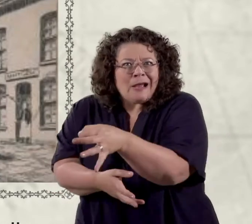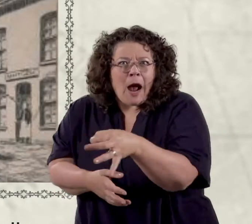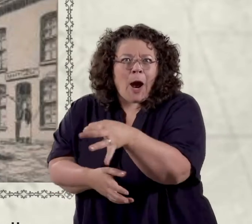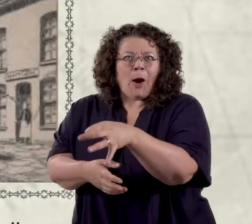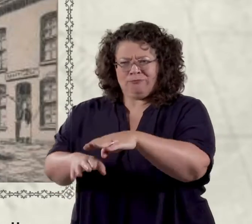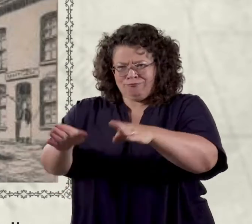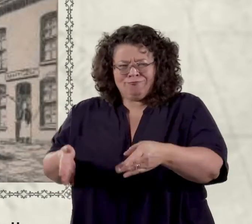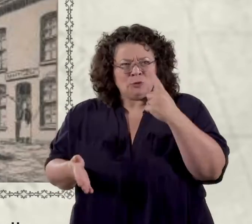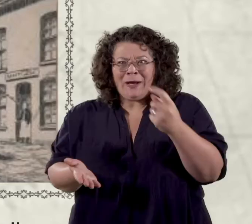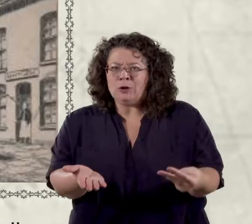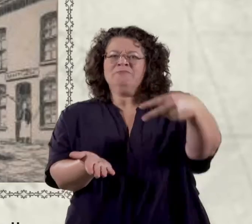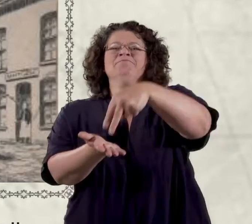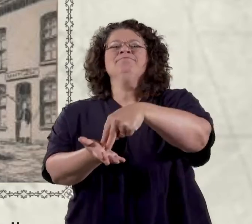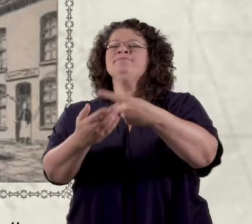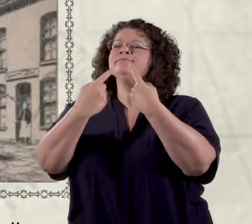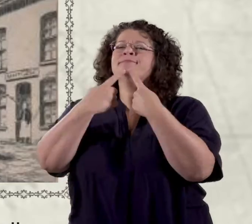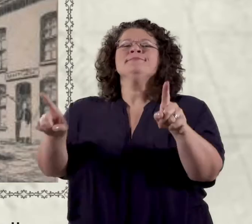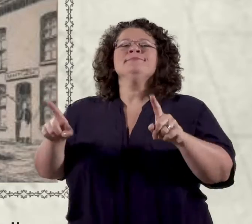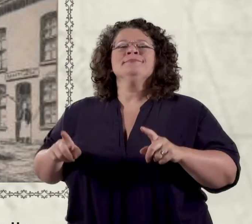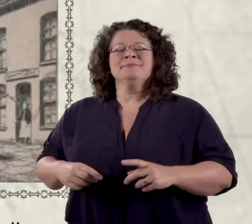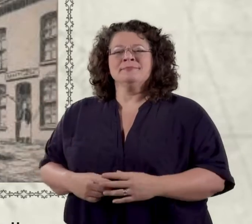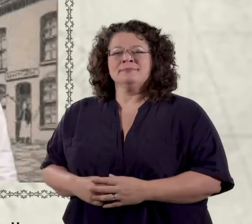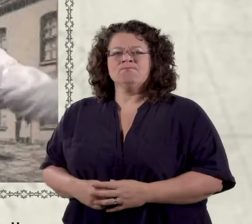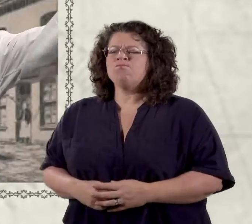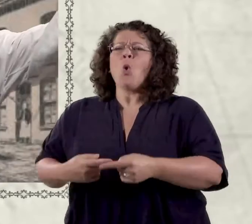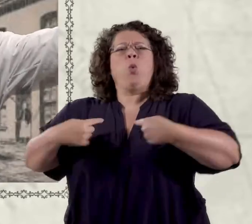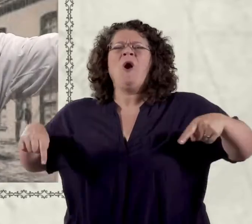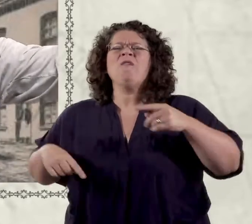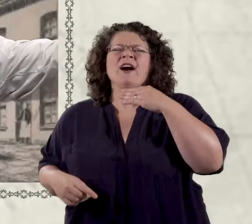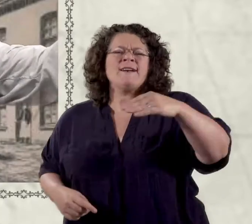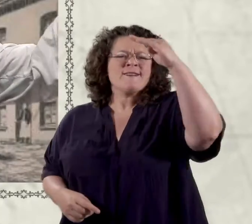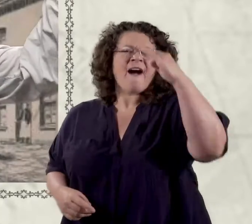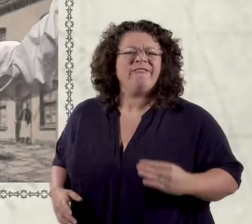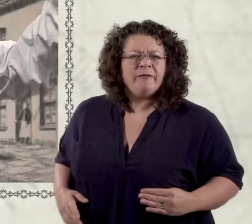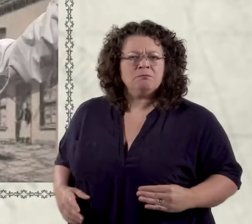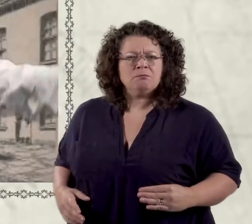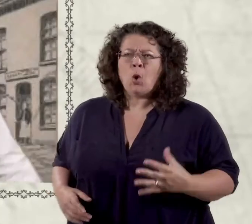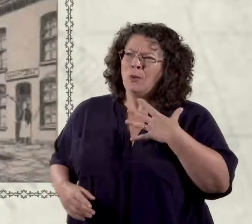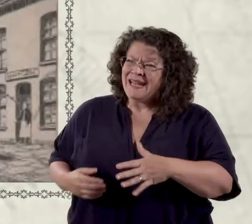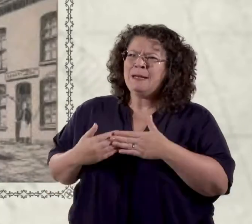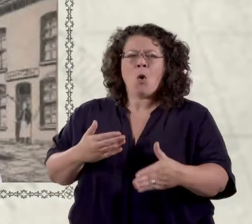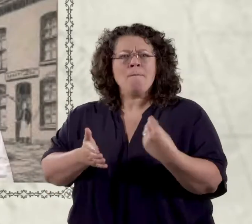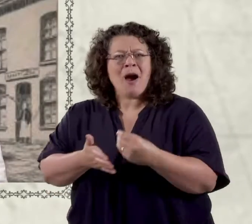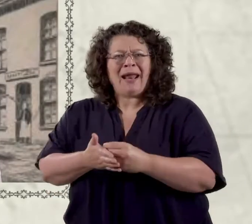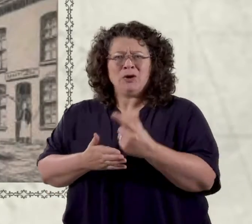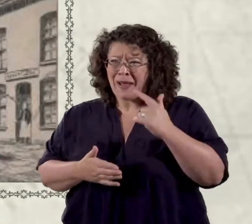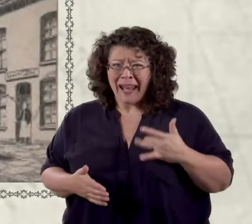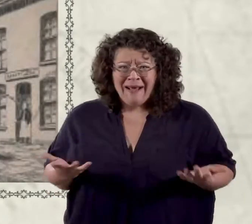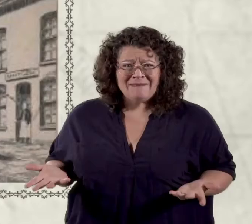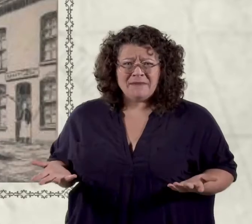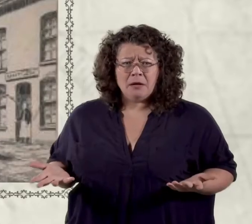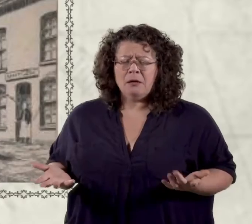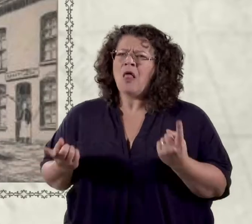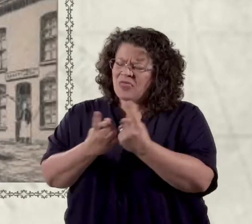felly oedd e gallu sefyll arno fe a siarad i'r dorf. Rydyn ni wedi cael digon. Mae angen mwy